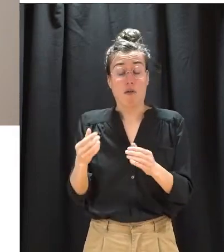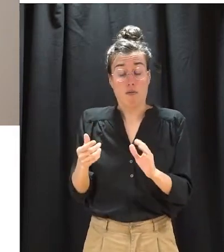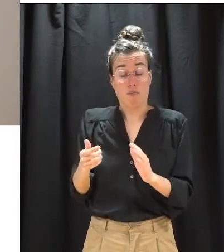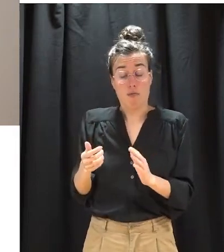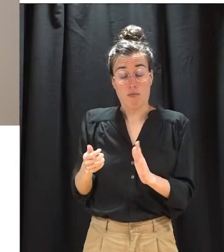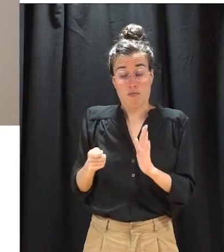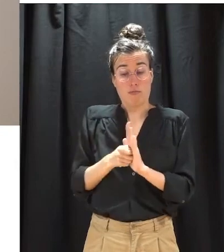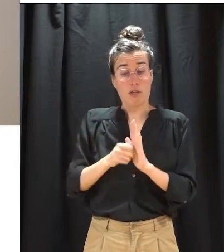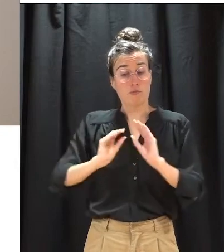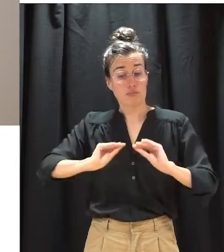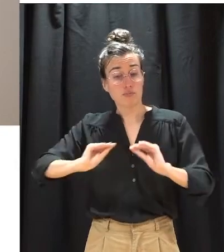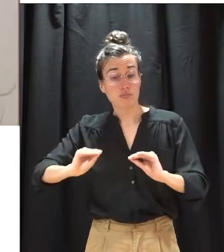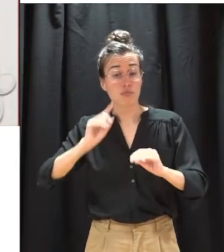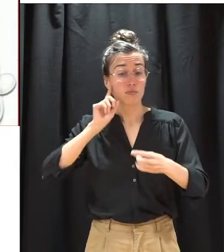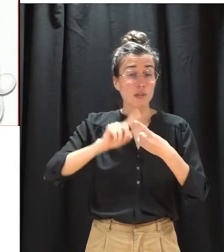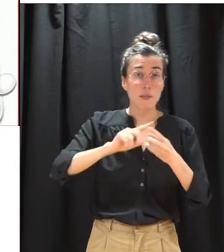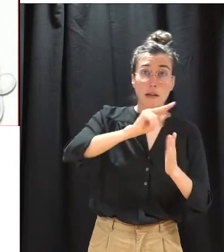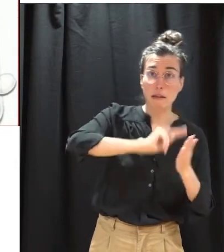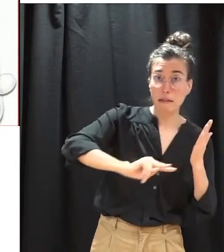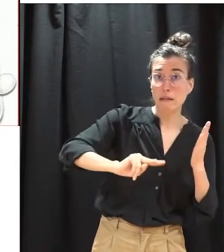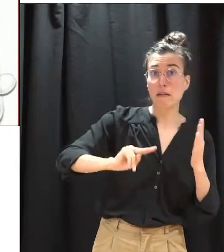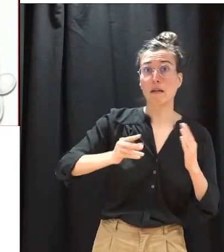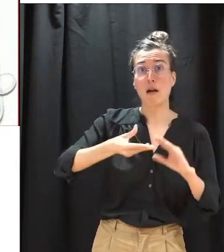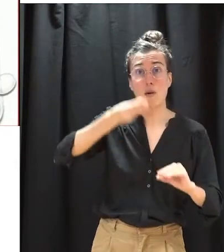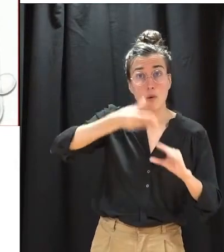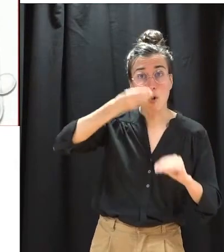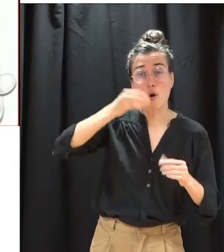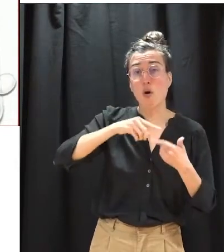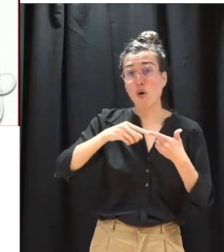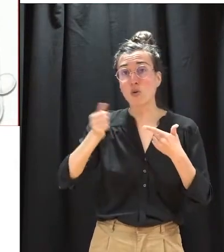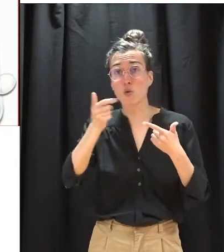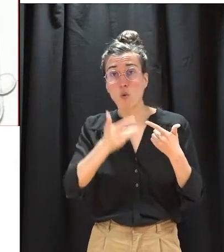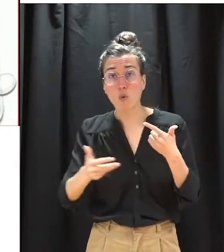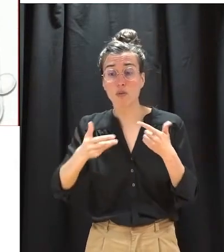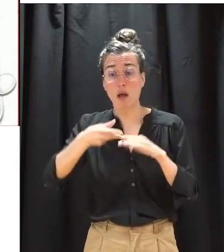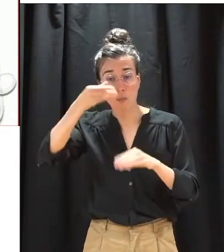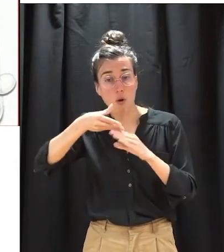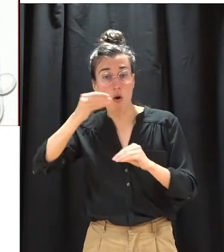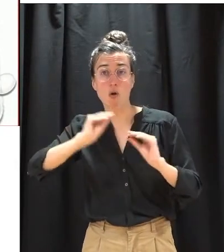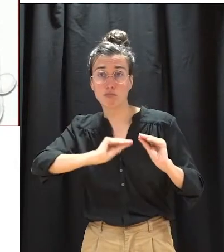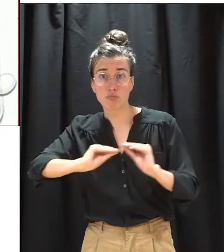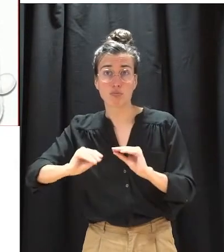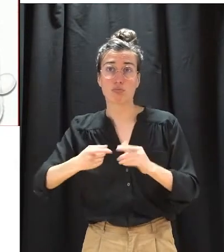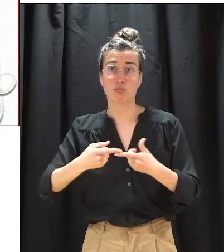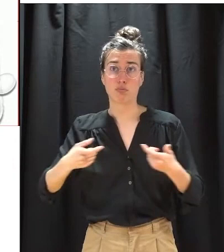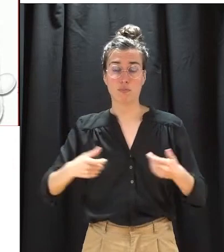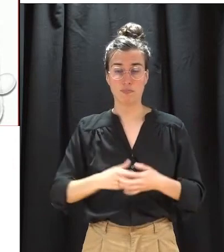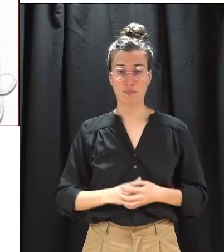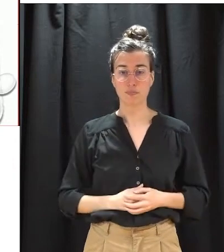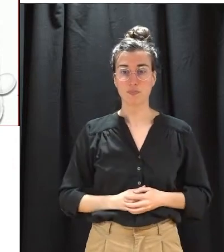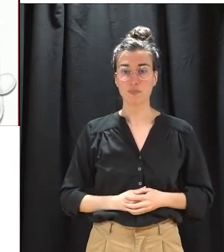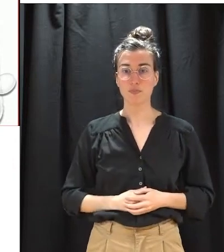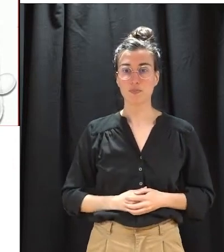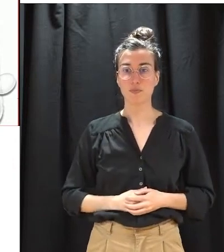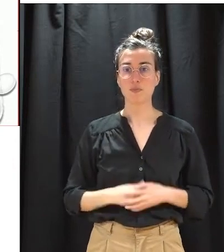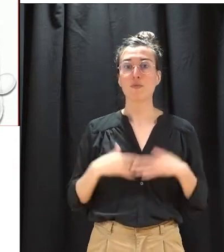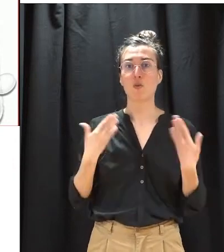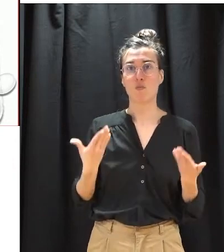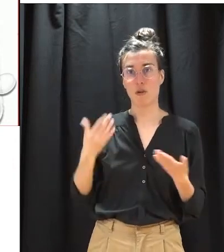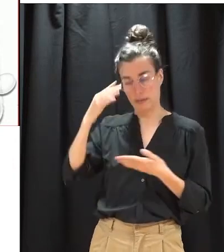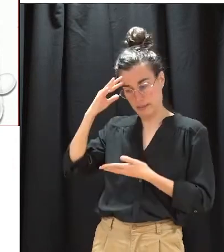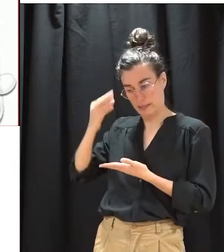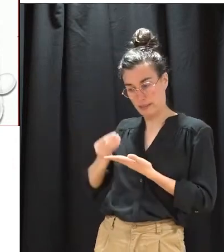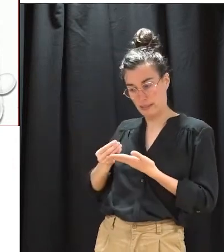Donc dans le cadre de ma thèse, pour pouvoir répondre à ces questions, c'est-à-dire est-ce qu'ils mémorisaient mieux une information